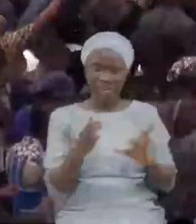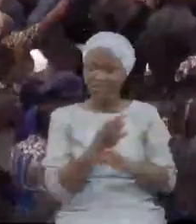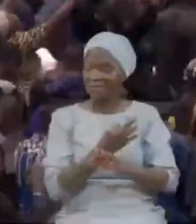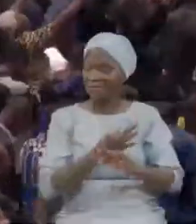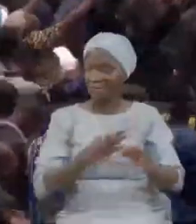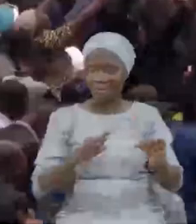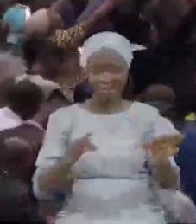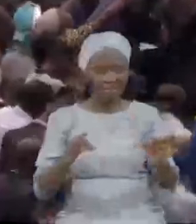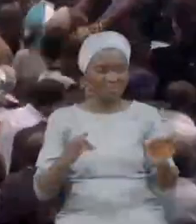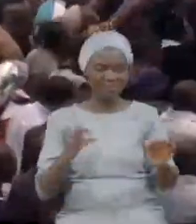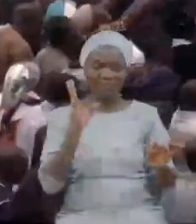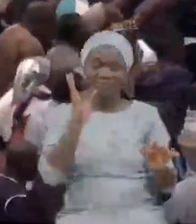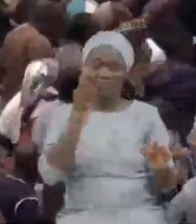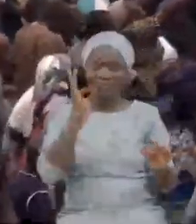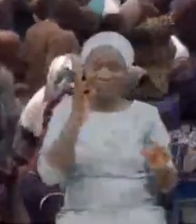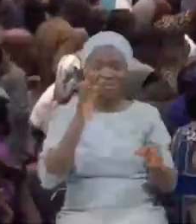la fécondité,